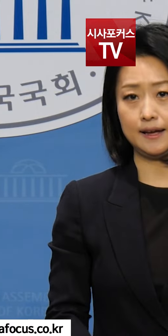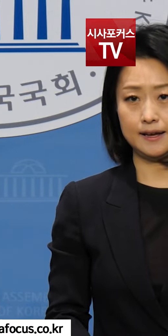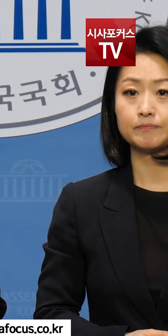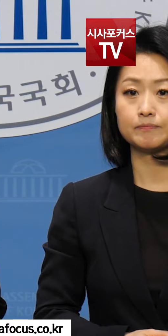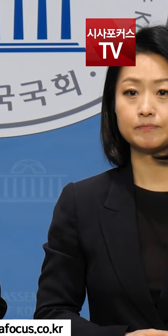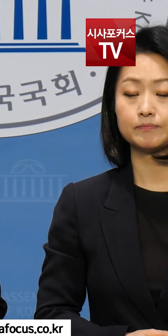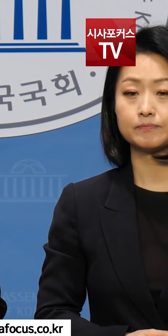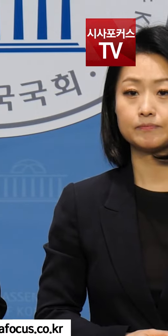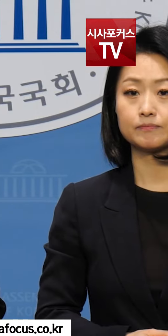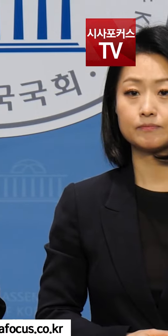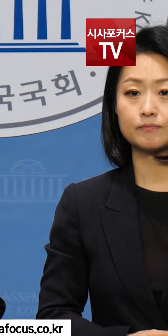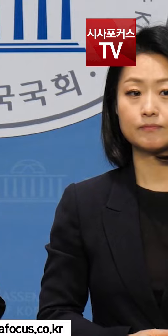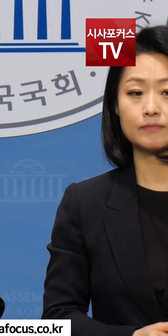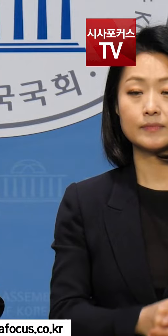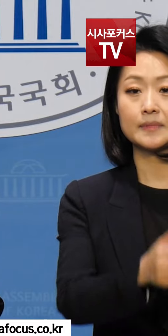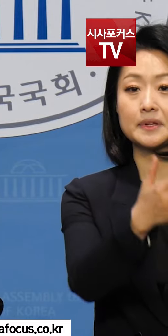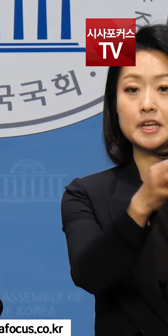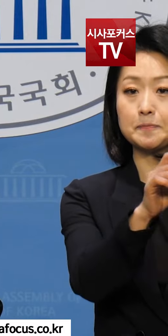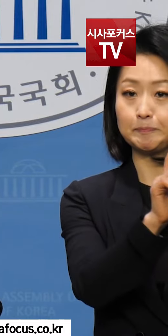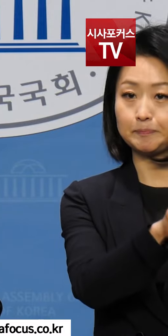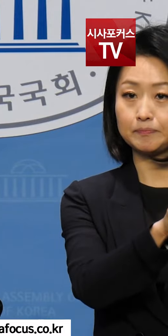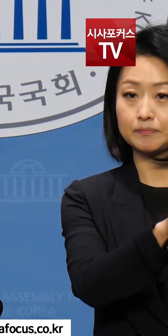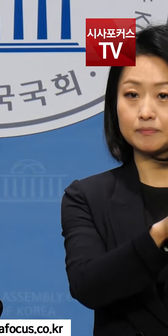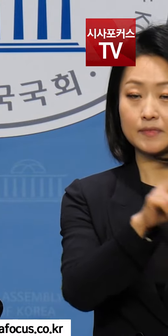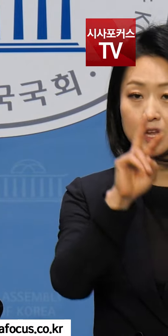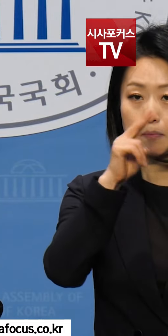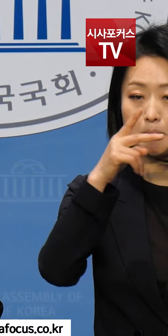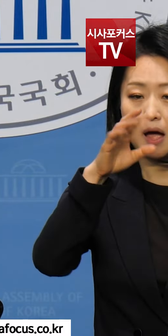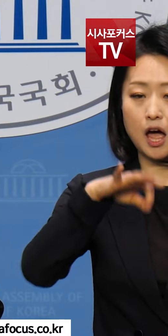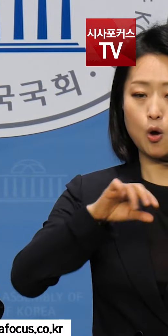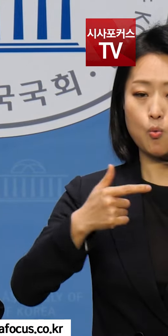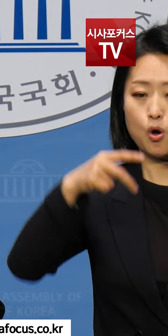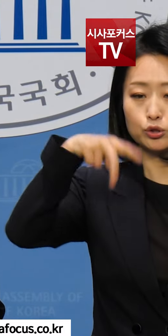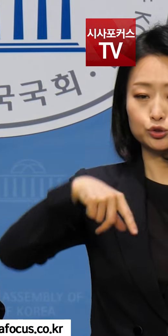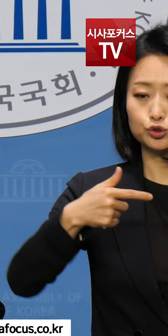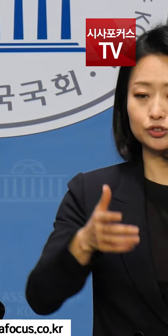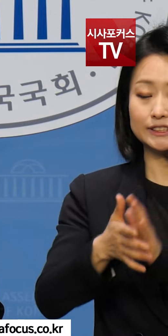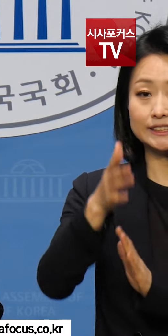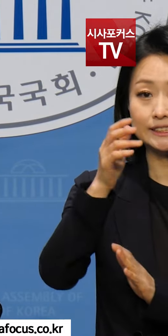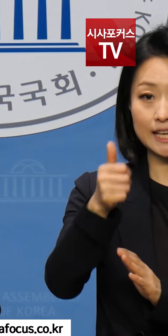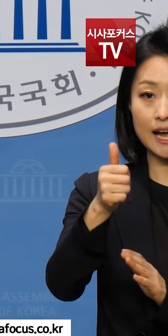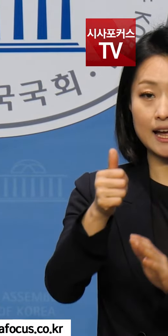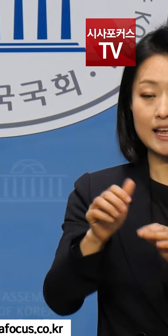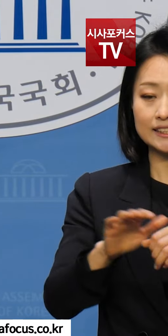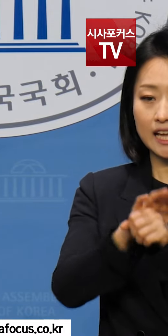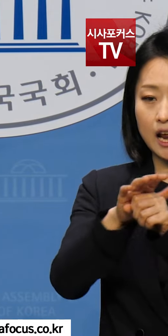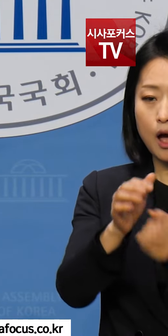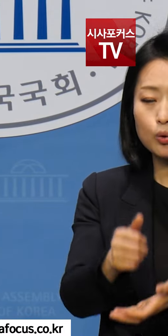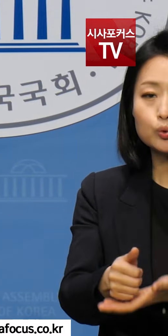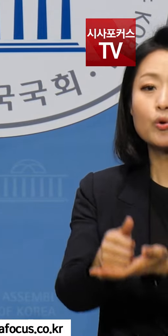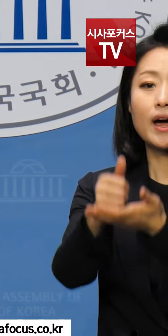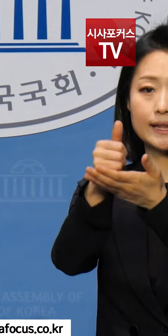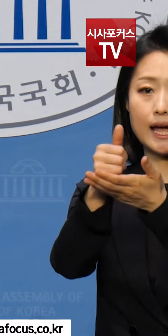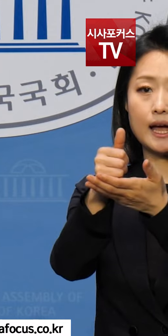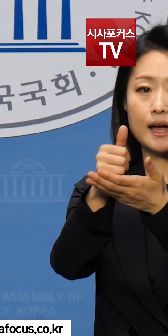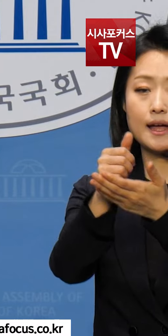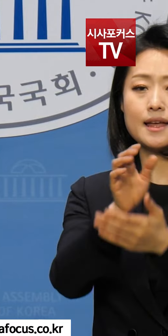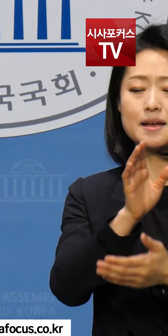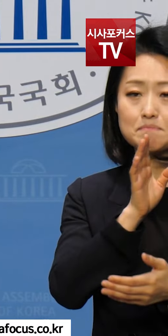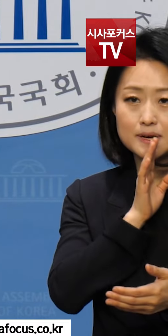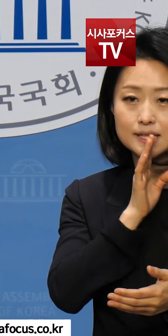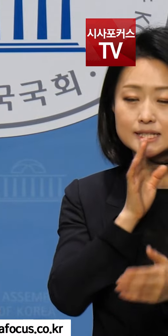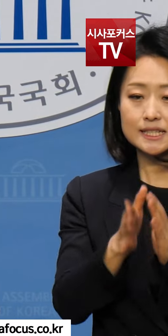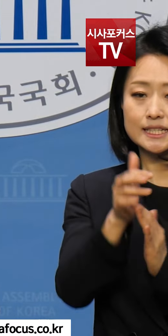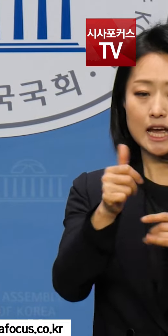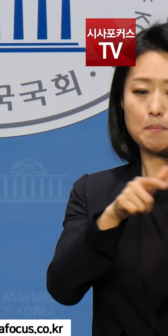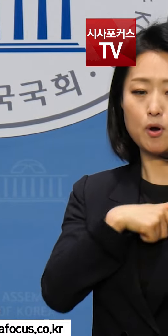않았다. 김 후보가 박원순 전 시장을 사랑하고 존경한다며 반드시